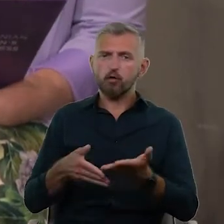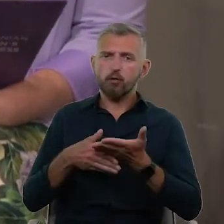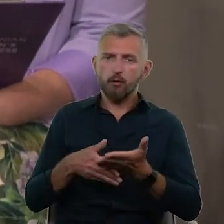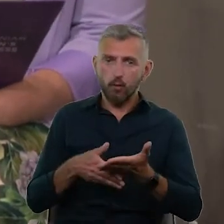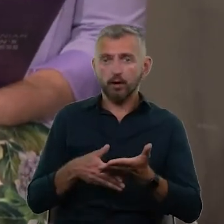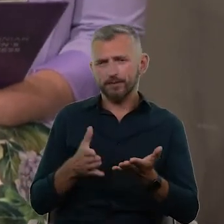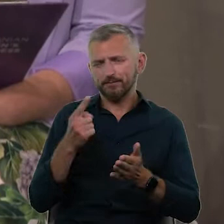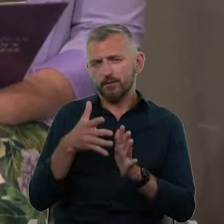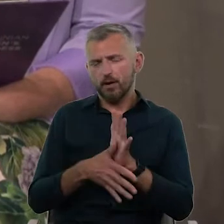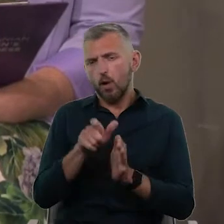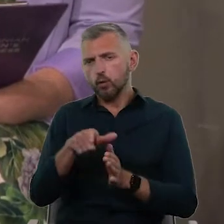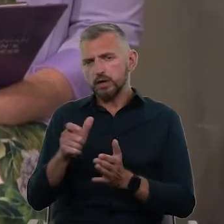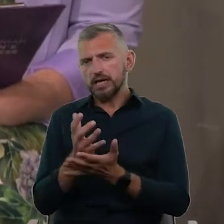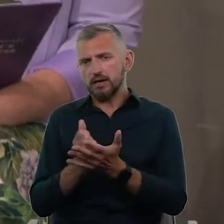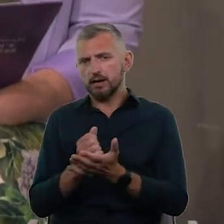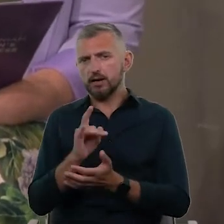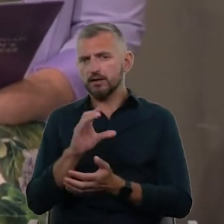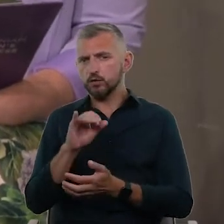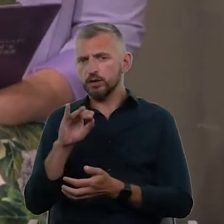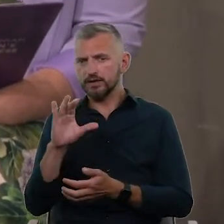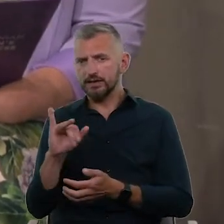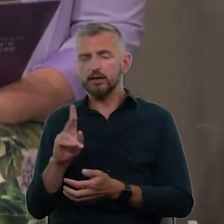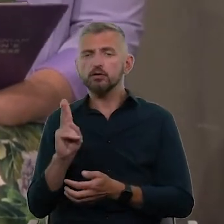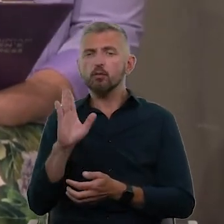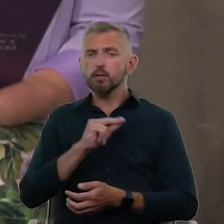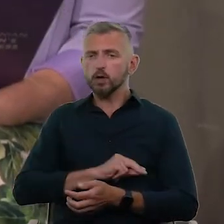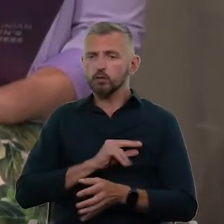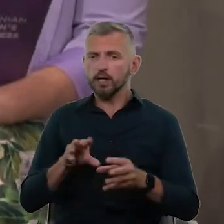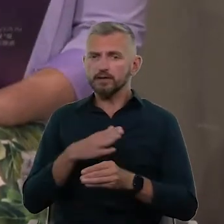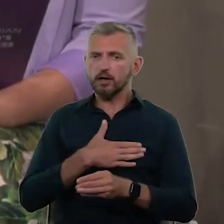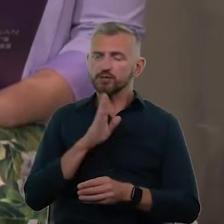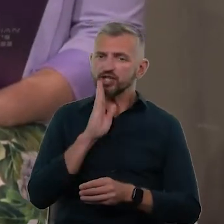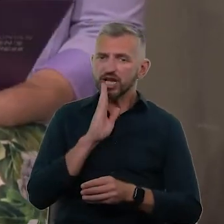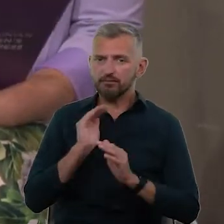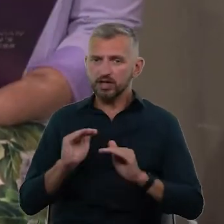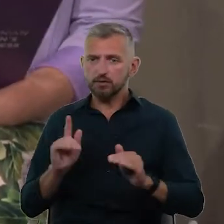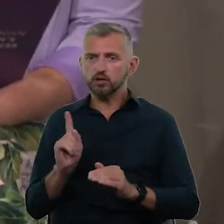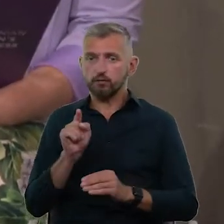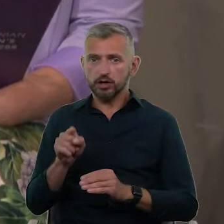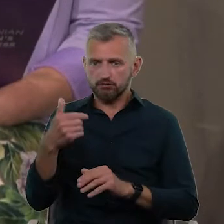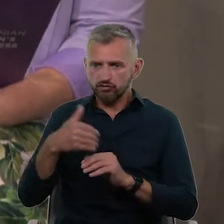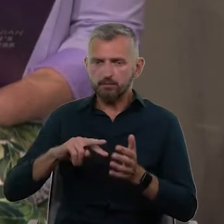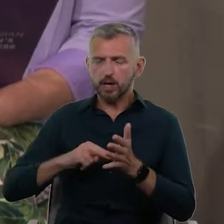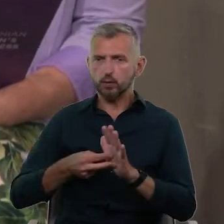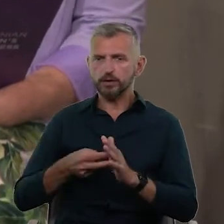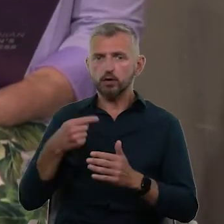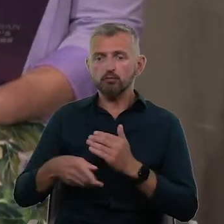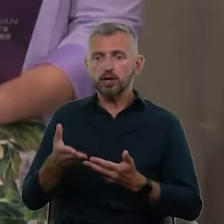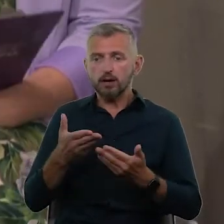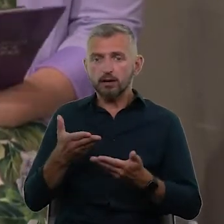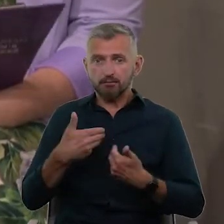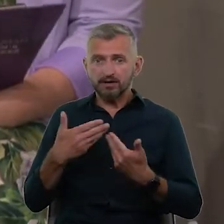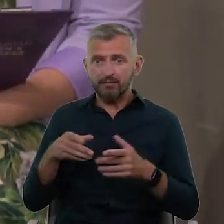ми розуміємо, які будуть працювати з нашими жінками, дітьми, що вона вже, скажімо так, вже планується. Тому що ми теж з